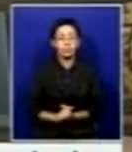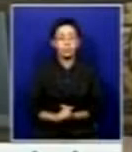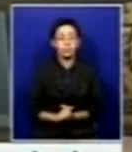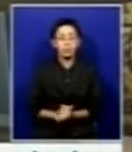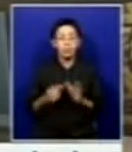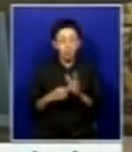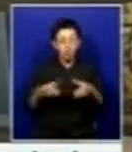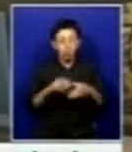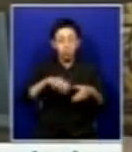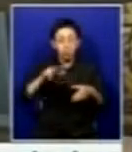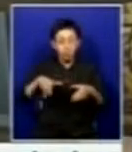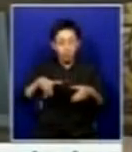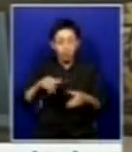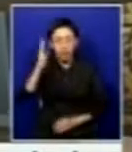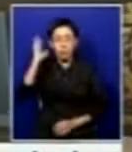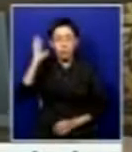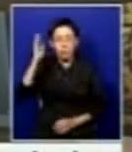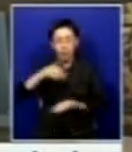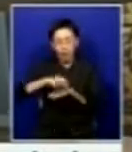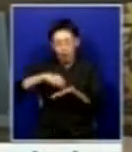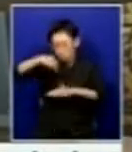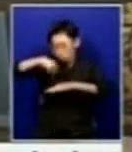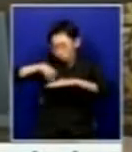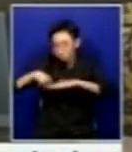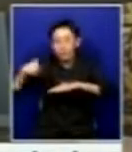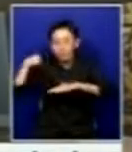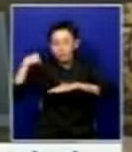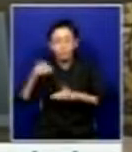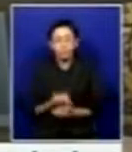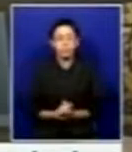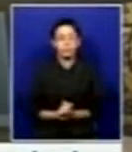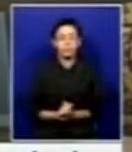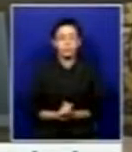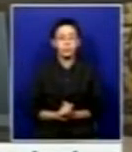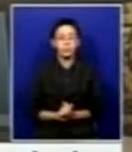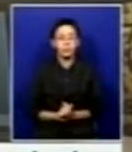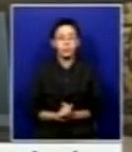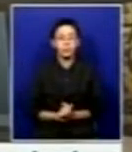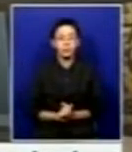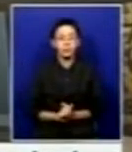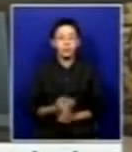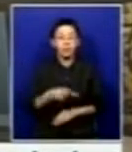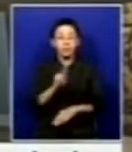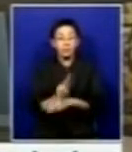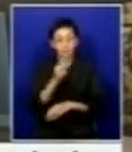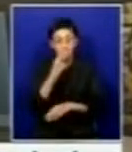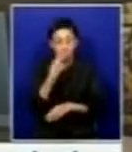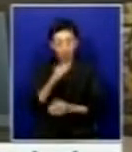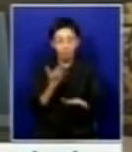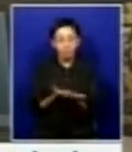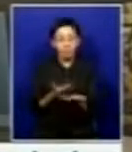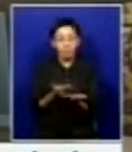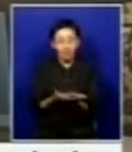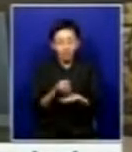ชิกพรรคเพื่อไทยผมอภิปรายในลงรายละเอียดอีกทีสิ่งที่ท่านประธานเห็นว่ามีเงินที่จะไป